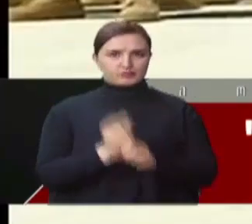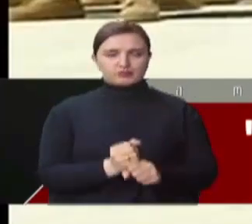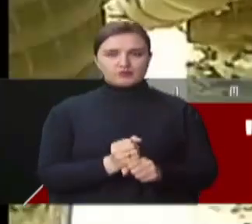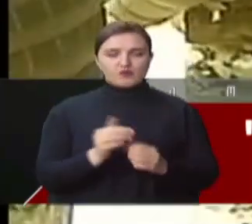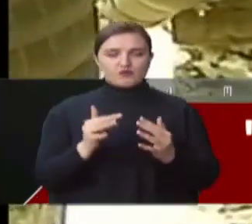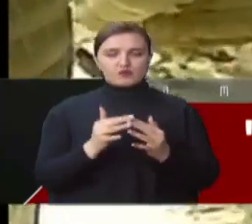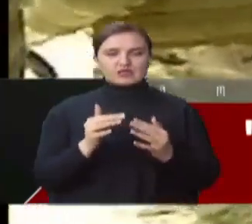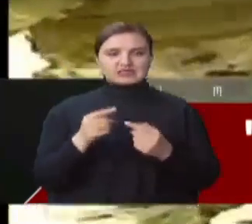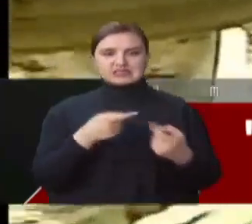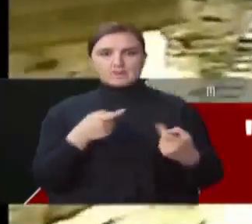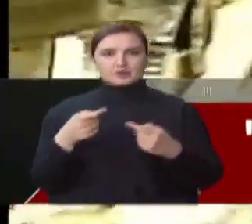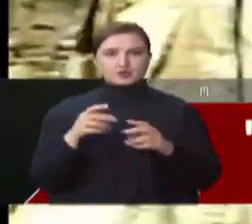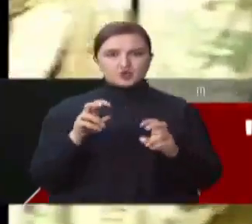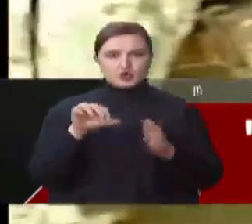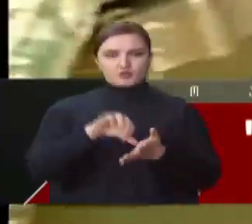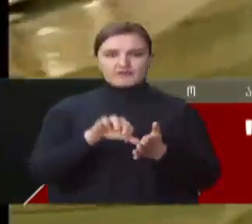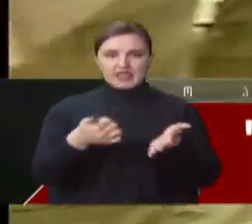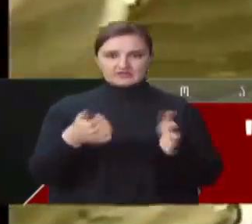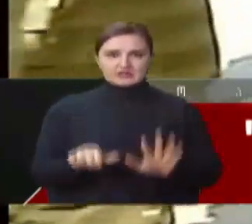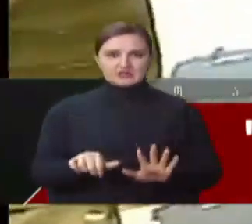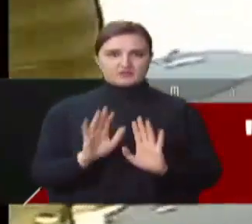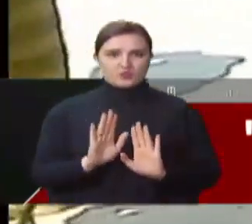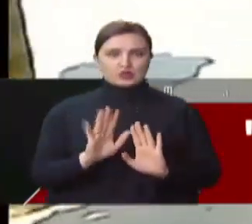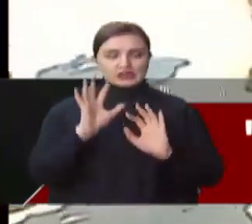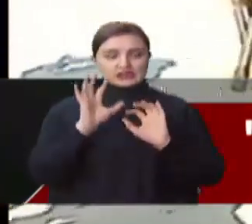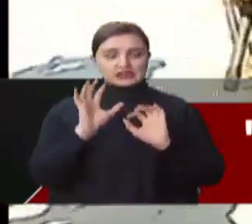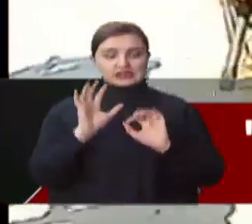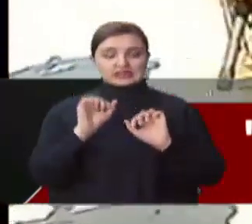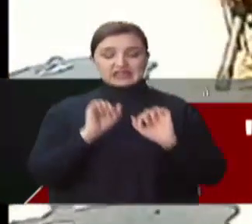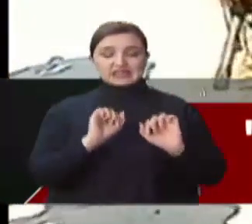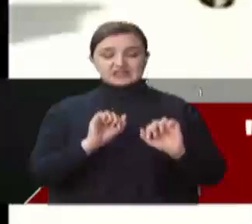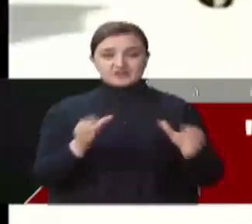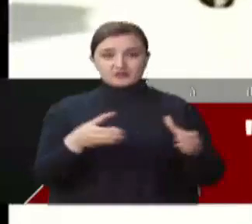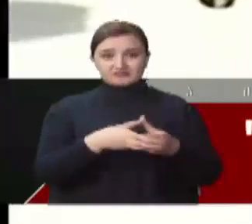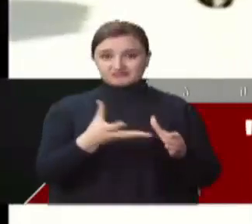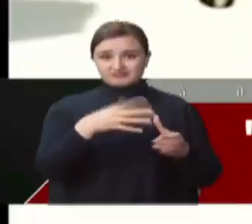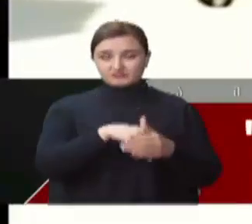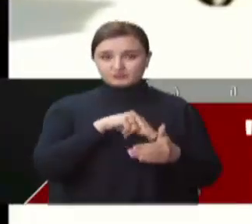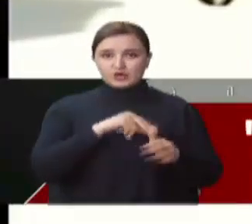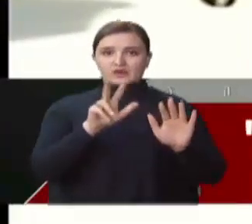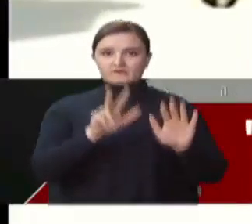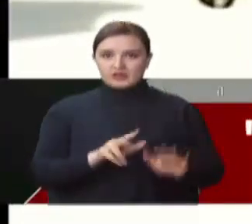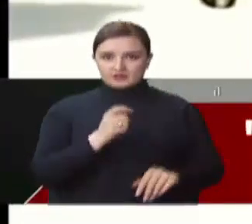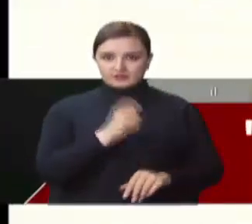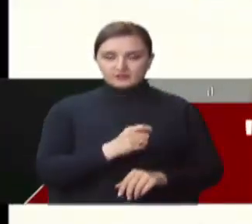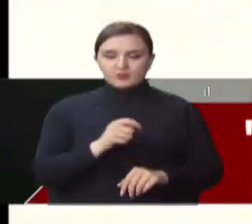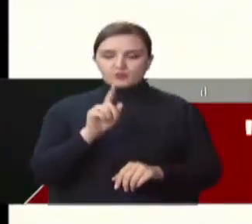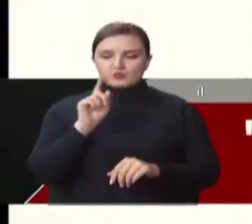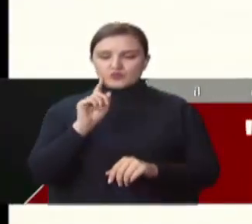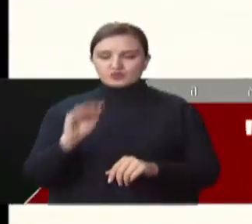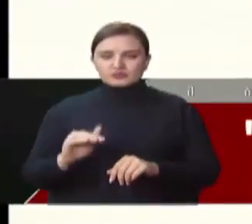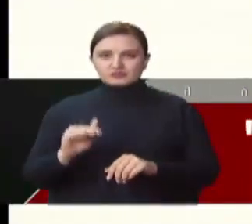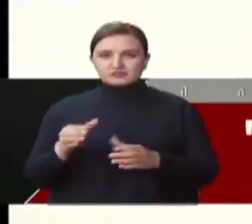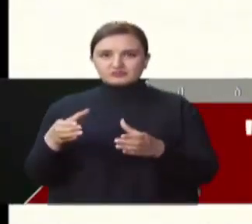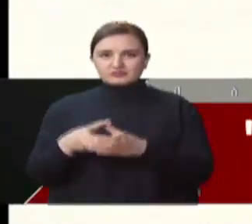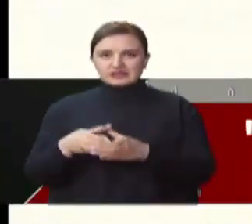საბრძოლო ქვედანაყოფში სამსახურისთვის 6 თვე, დაცვის ან უზრუნველყოფის ქვედანაყოფში სამსახურისთვის 8 თვე, უმცროს სამეთაურო